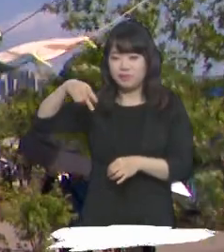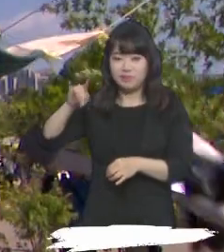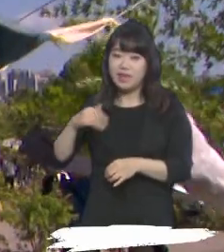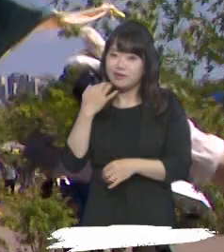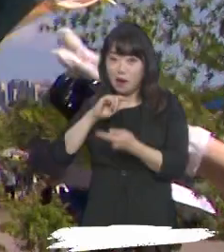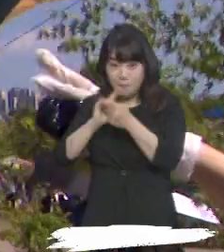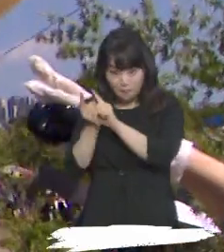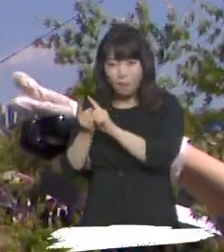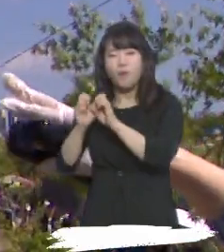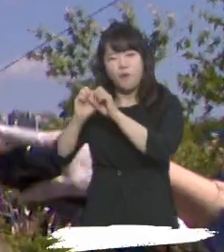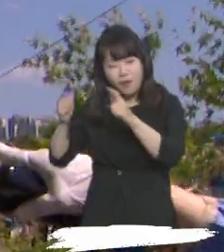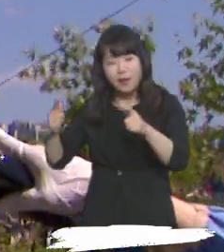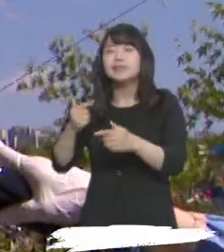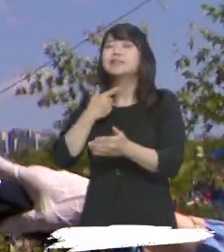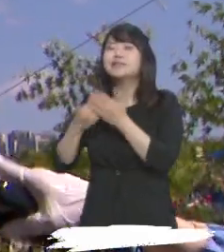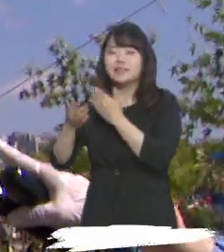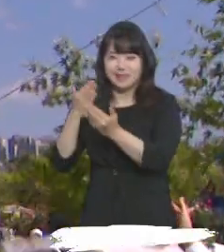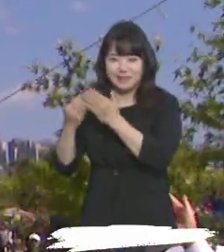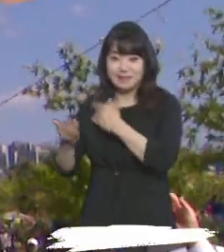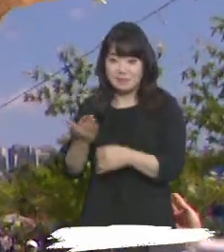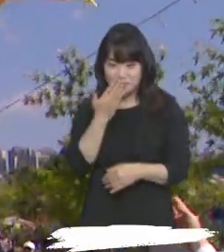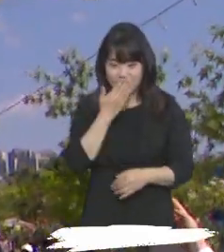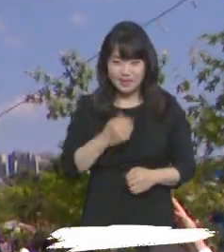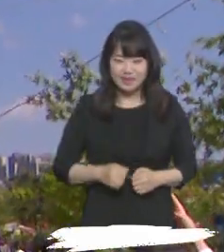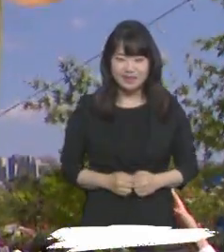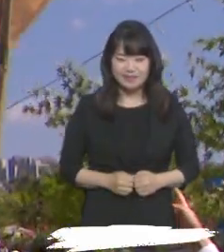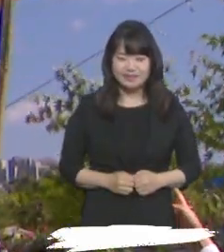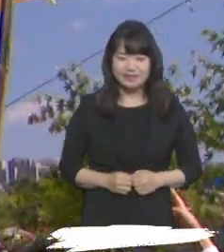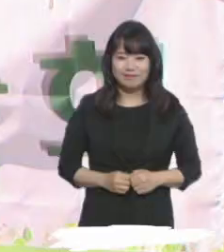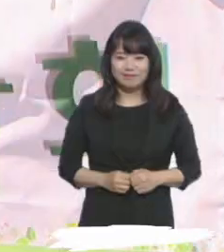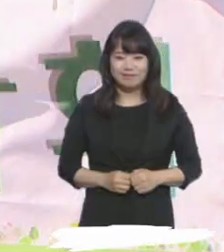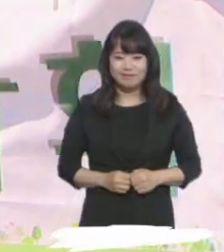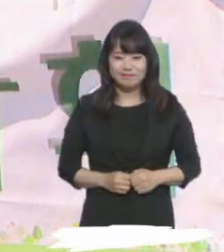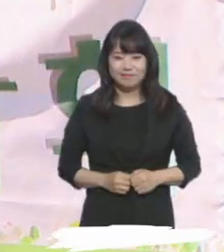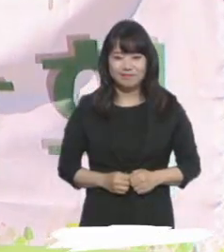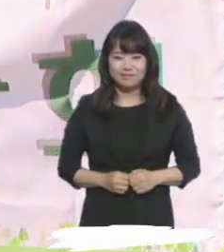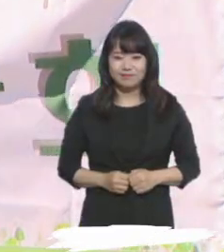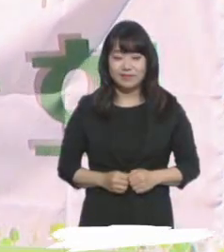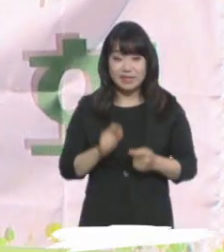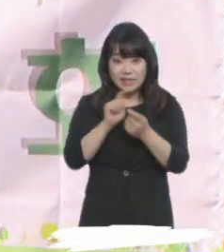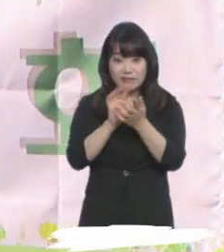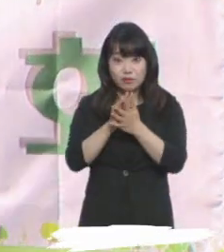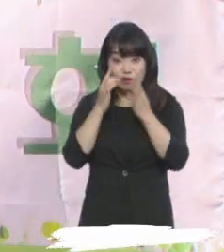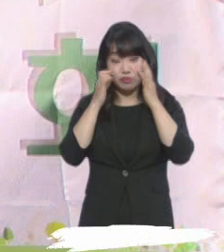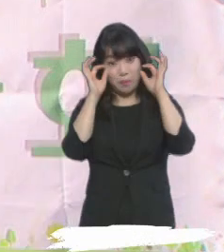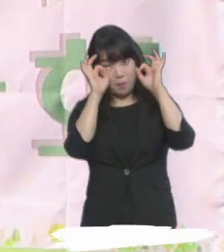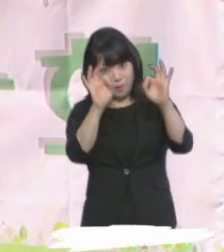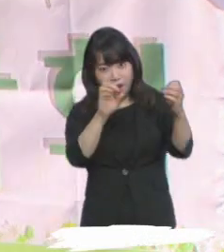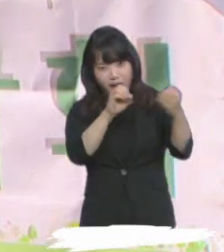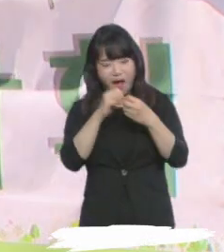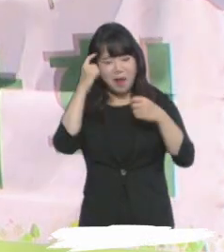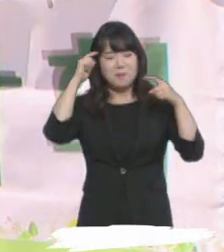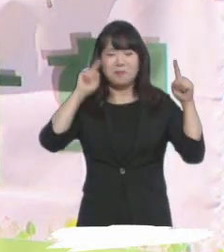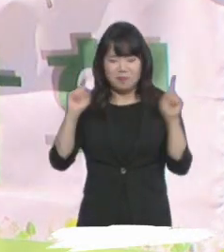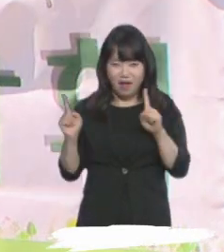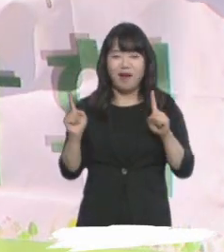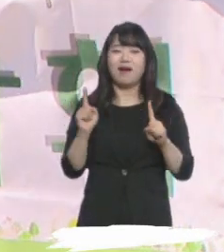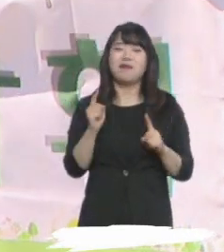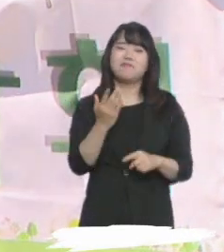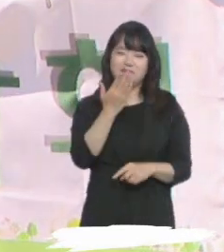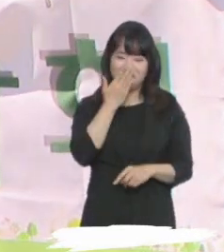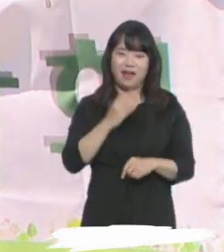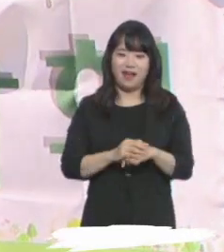시민 정원사들과 함께하는 힐링 코스도 있습니다. 이렇게 눈을 보는 것만으로도 아마 크게 힐링이 될 거라고